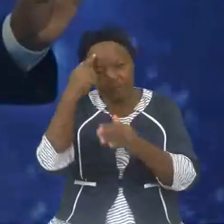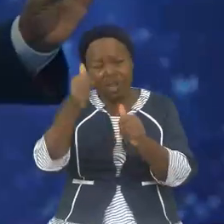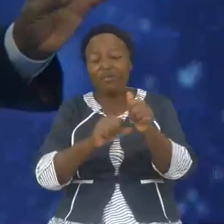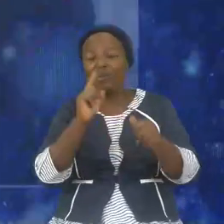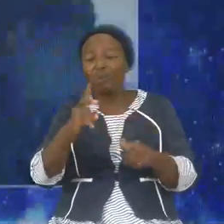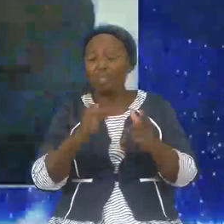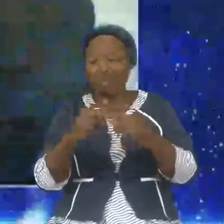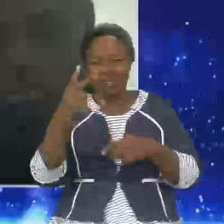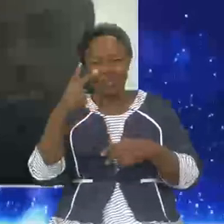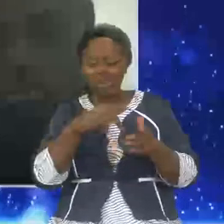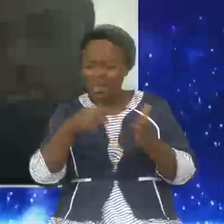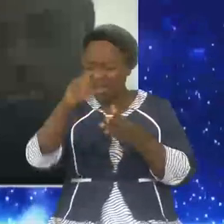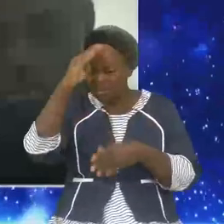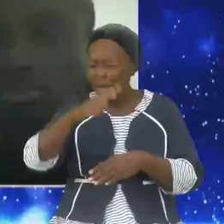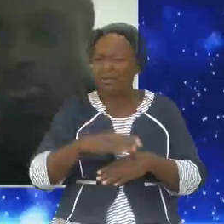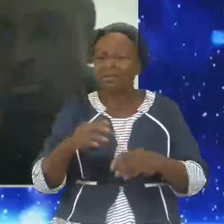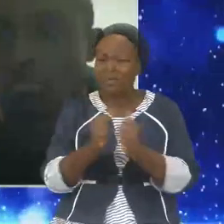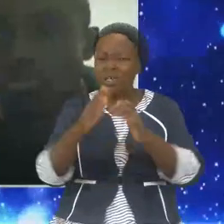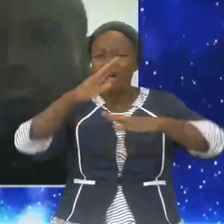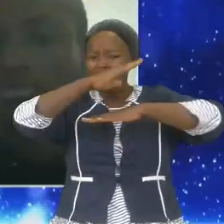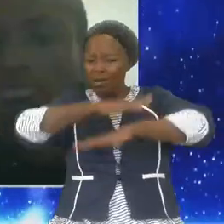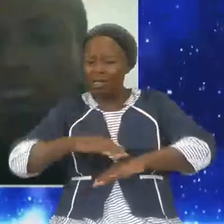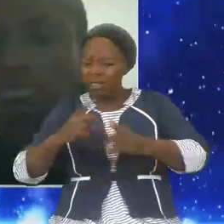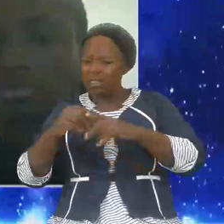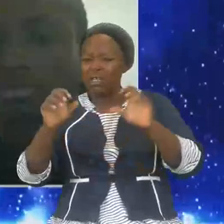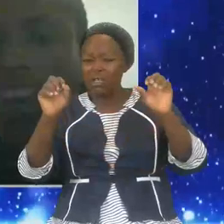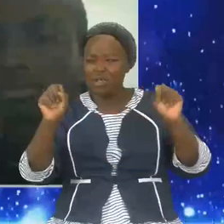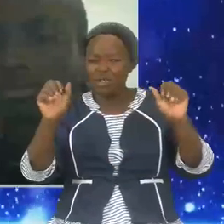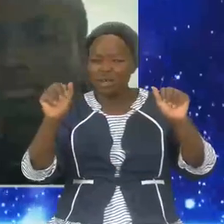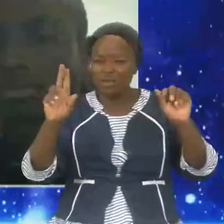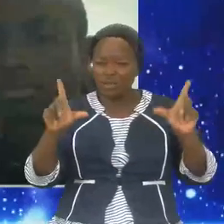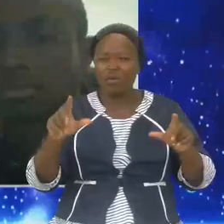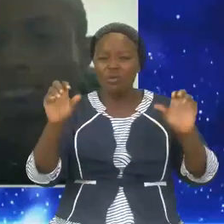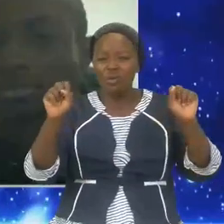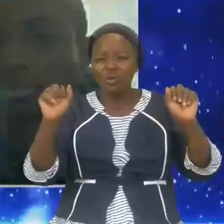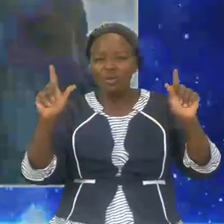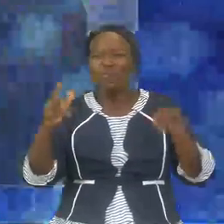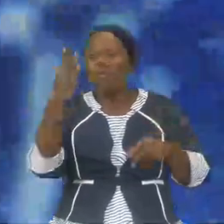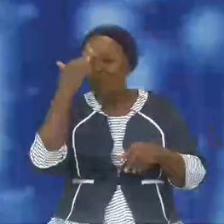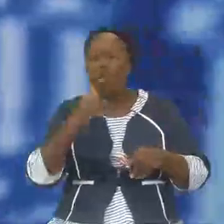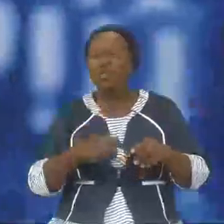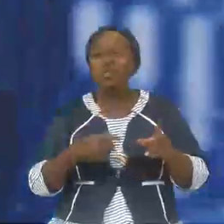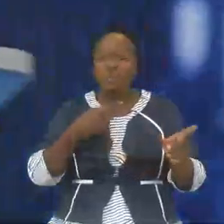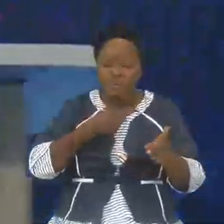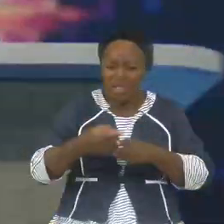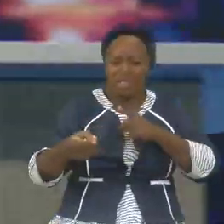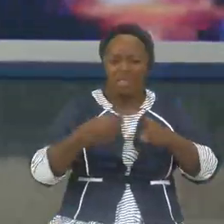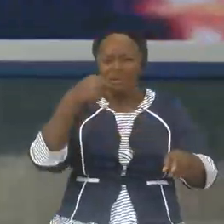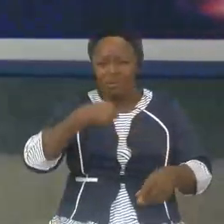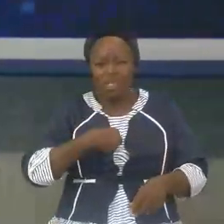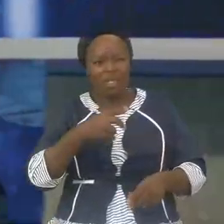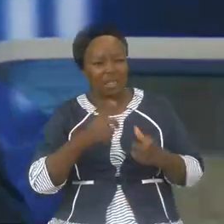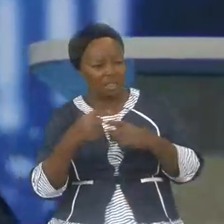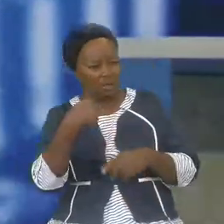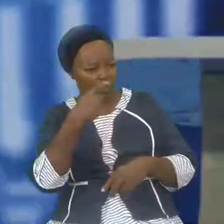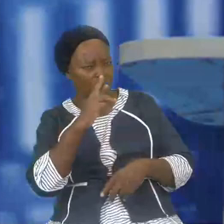cet homme agité, cet homme troublé. Saul, Saul, pourquoi me persécutes-tu? Qui es-tu, Seigneur?